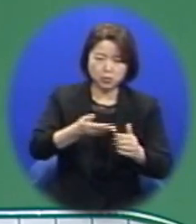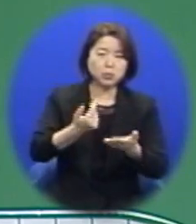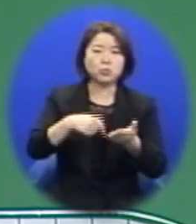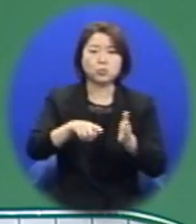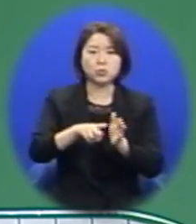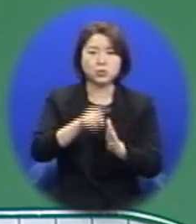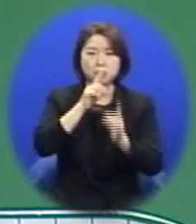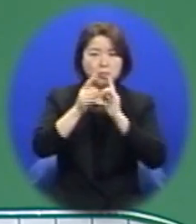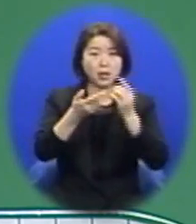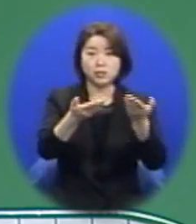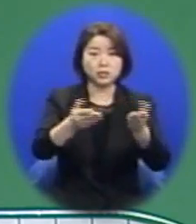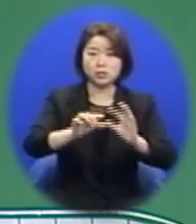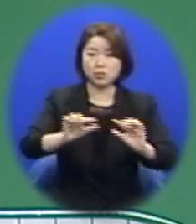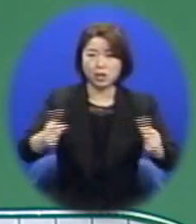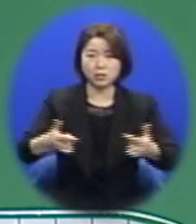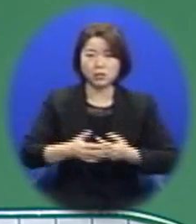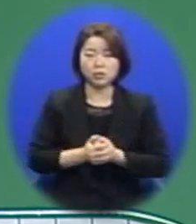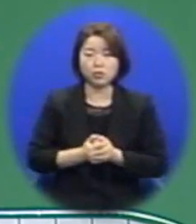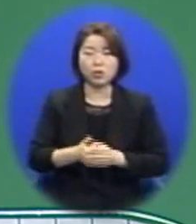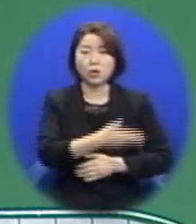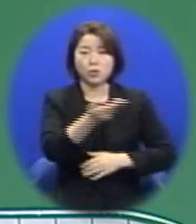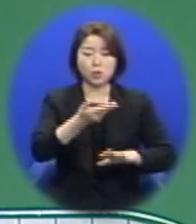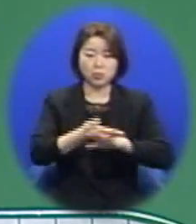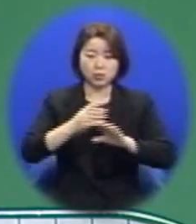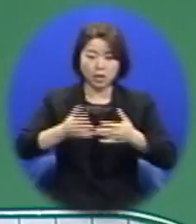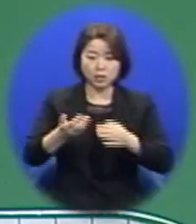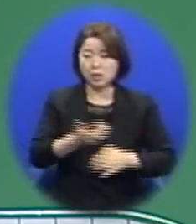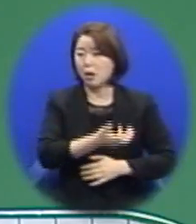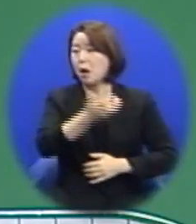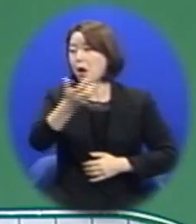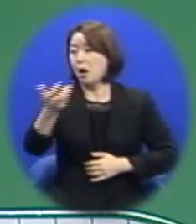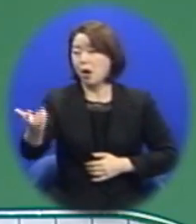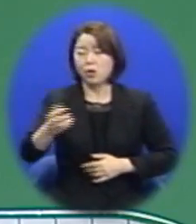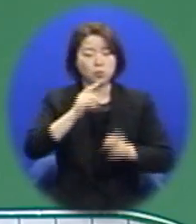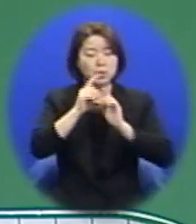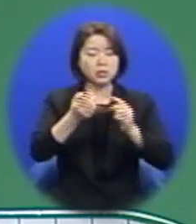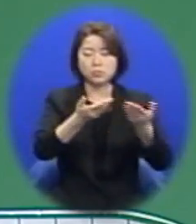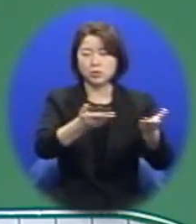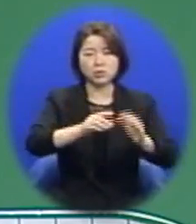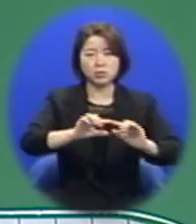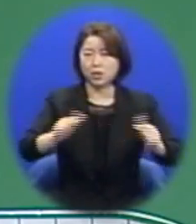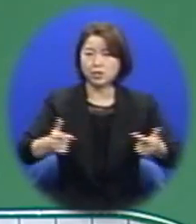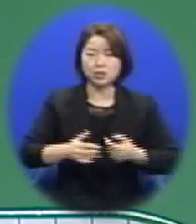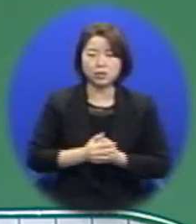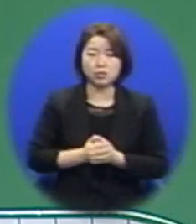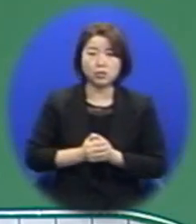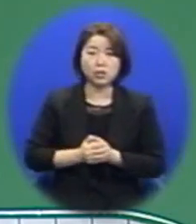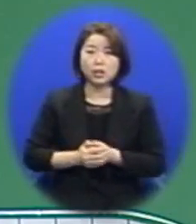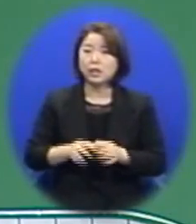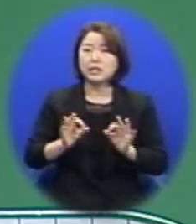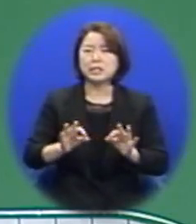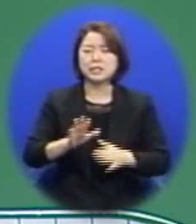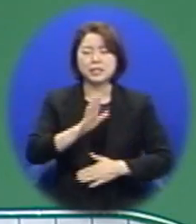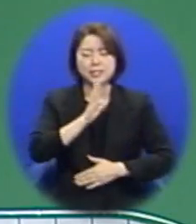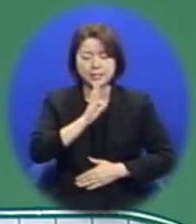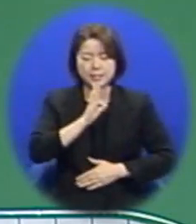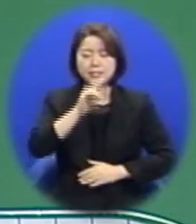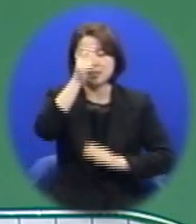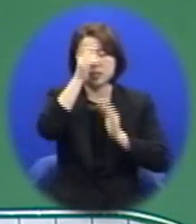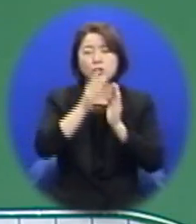아닙니다. 여러분에게 이민 가라고 말씀하는 것도 아닙니다. 이제는 진짜 기도해야 한다는